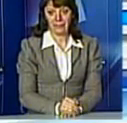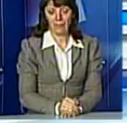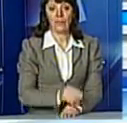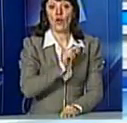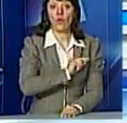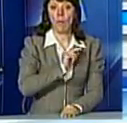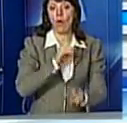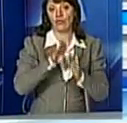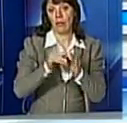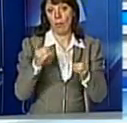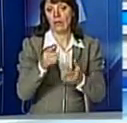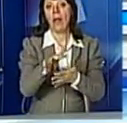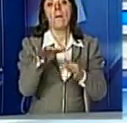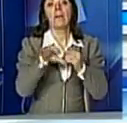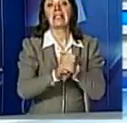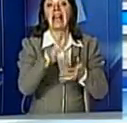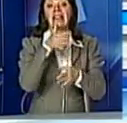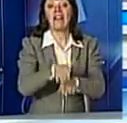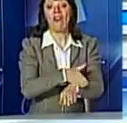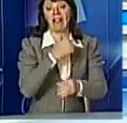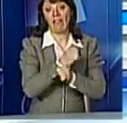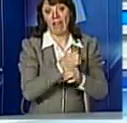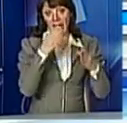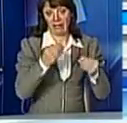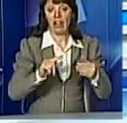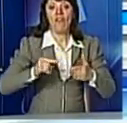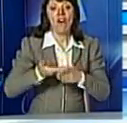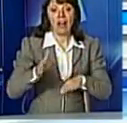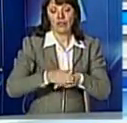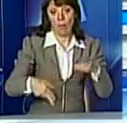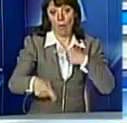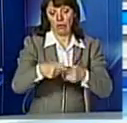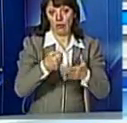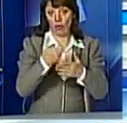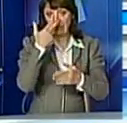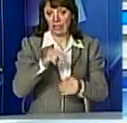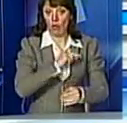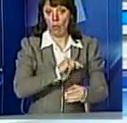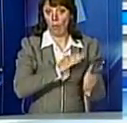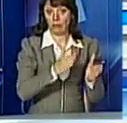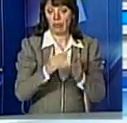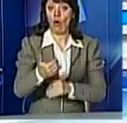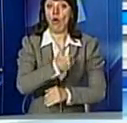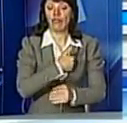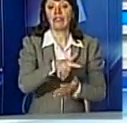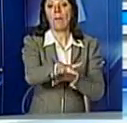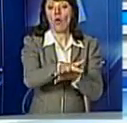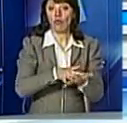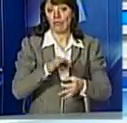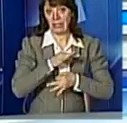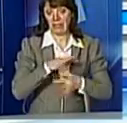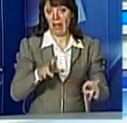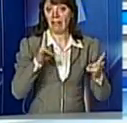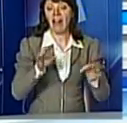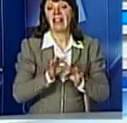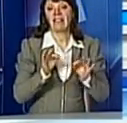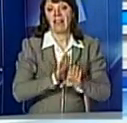робочі будні після тривалих вихідних важко знову повернутися до звичного робочого ритму хочеться продовження свята але